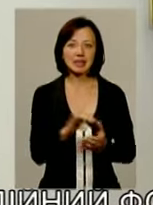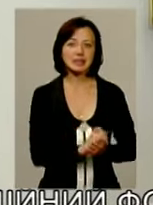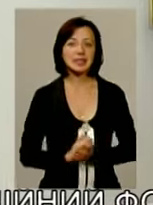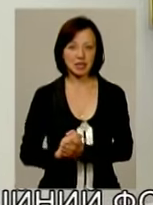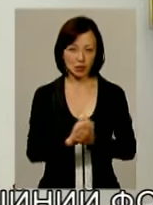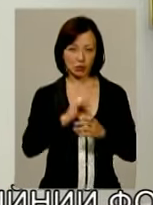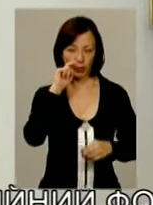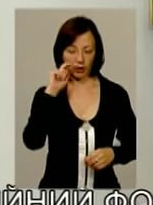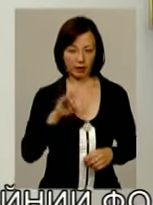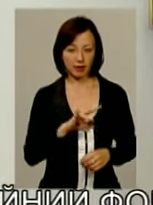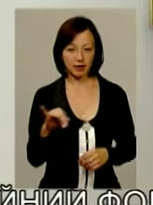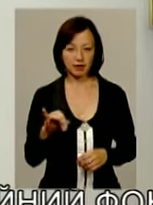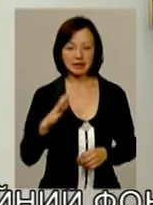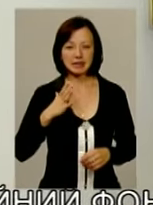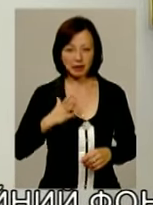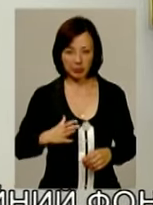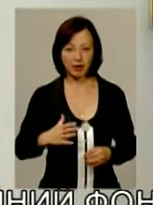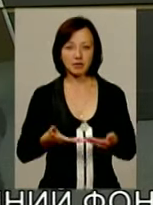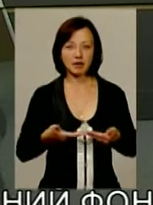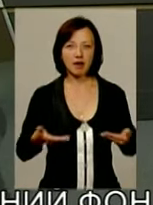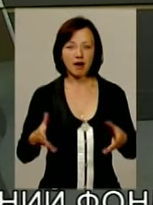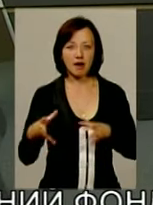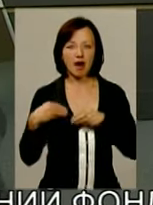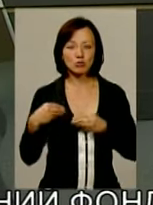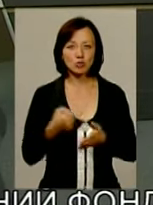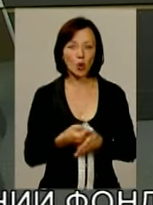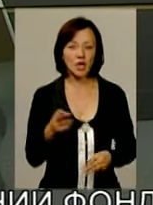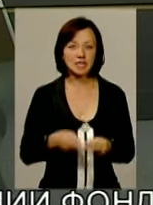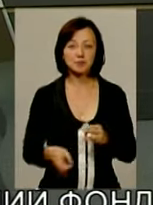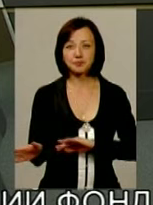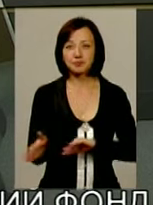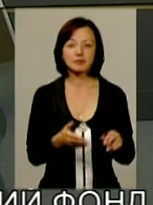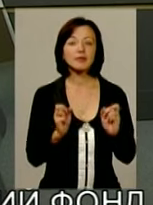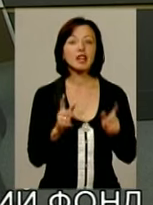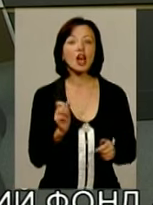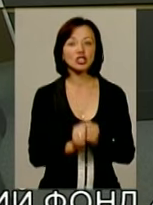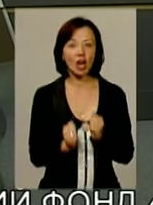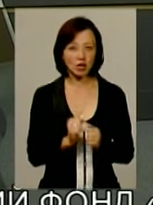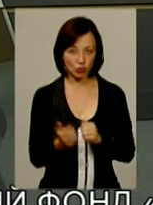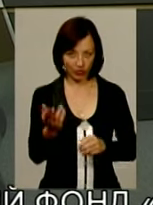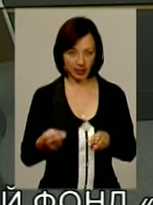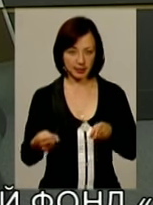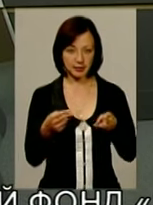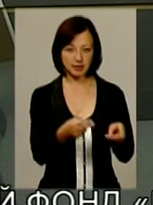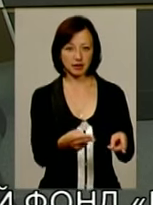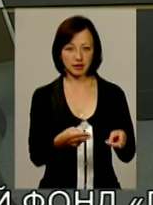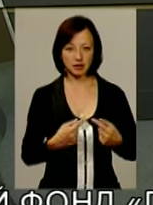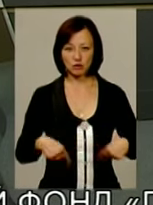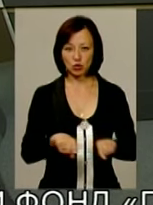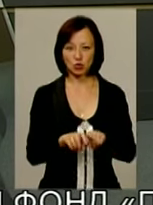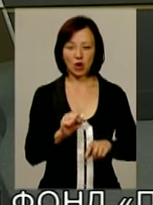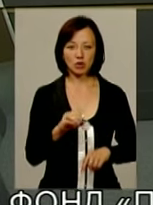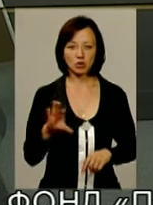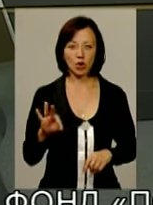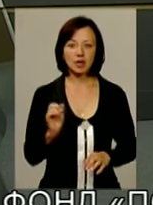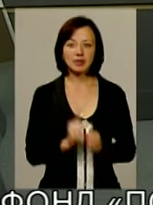Тобто тримаємося разом і до кінця. Як часто ви навідуєтеся у зону антитерористичної операції? Стараємося